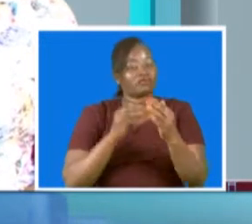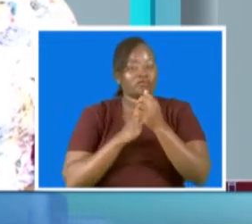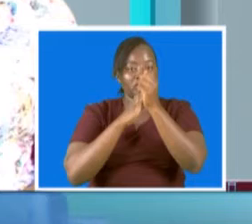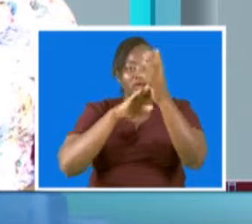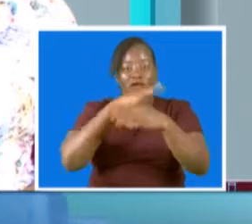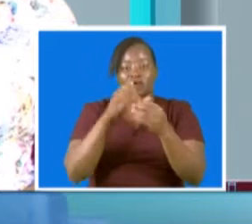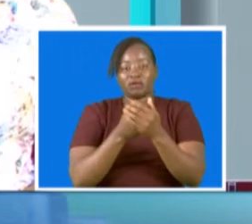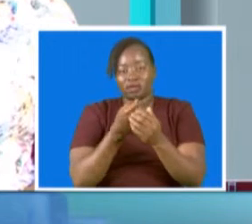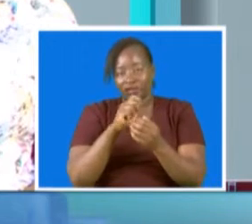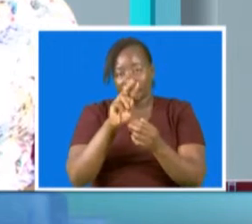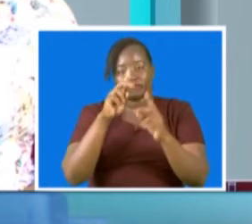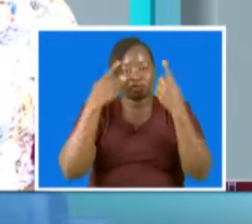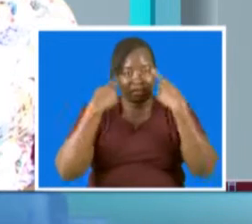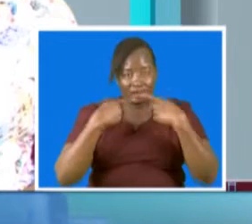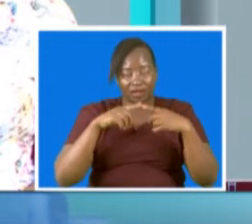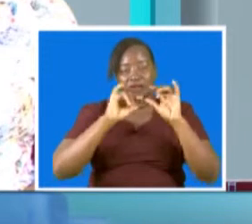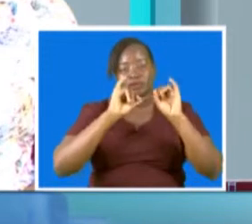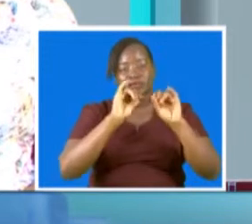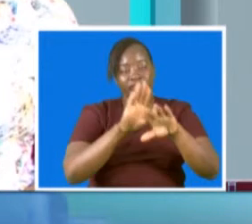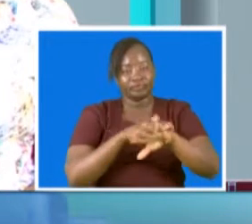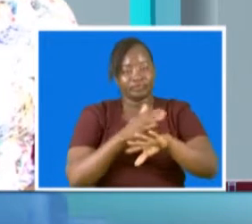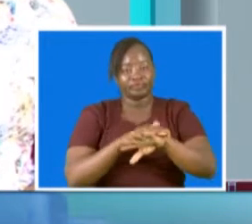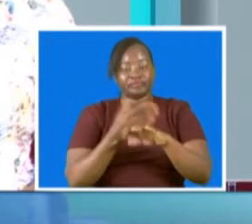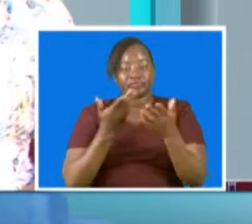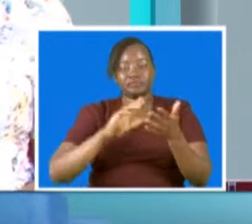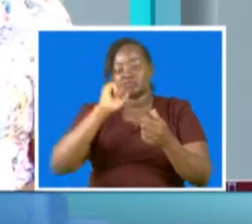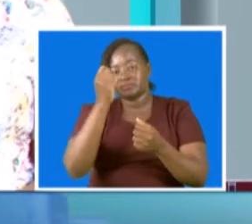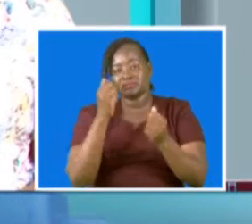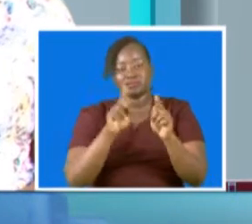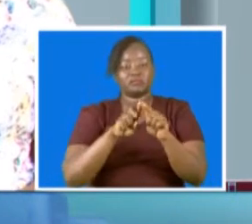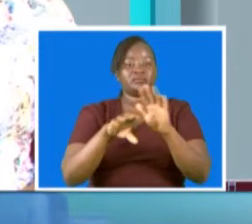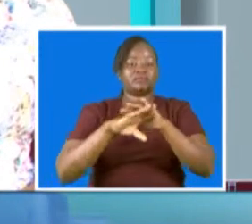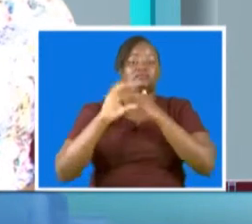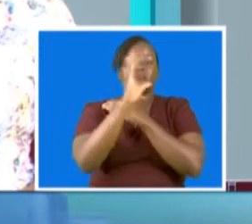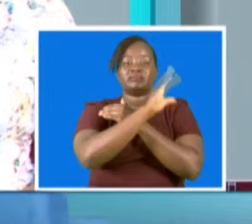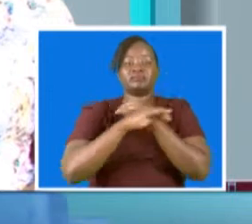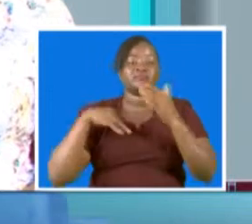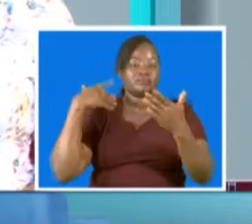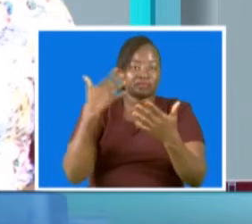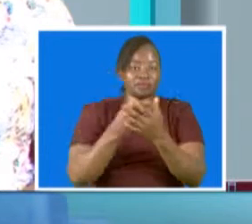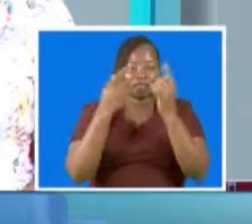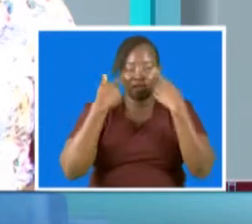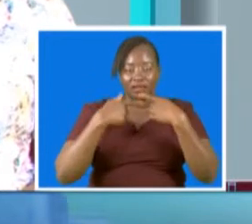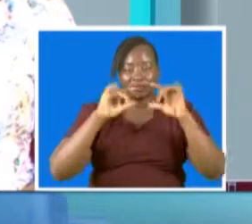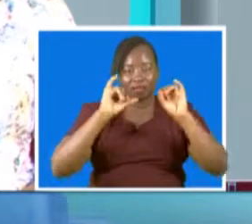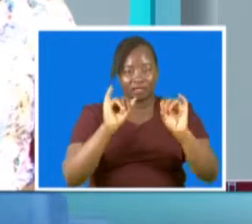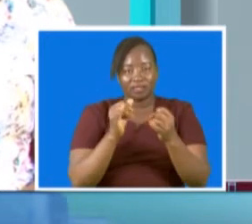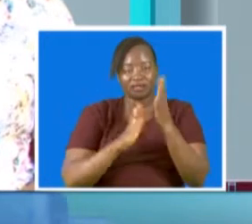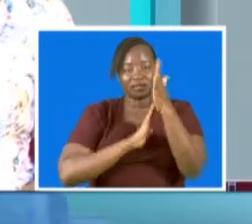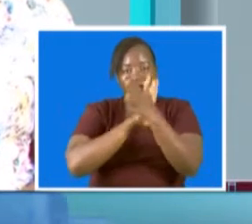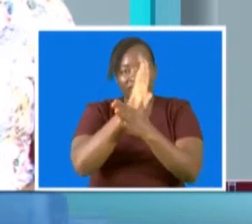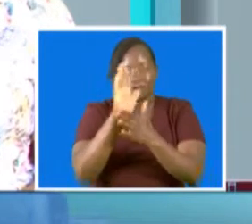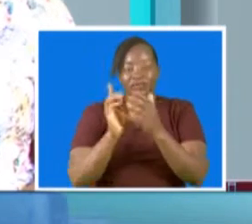ceceni iri na mbere na gutongoria ceceni ciothe ya cikoci kimeremere kina rundumi rwa Gikuyu uko bururi ni rundu mwe na nja wa bururi tuguka niguo